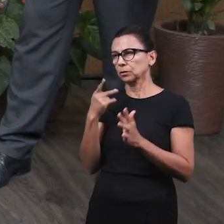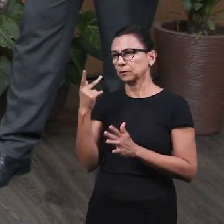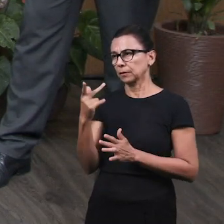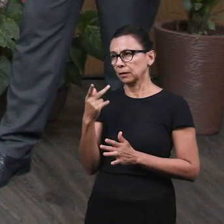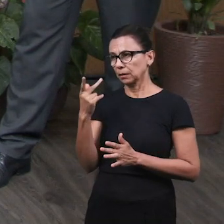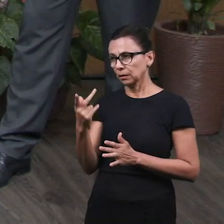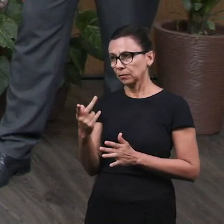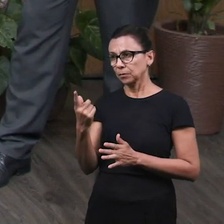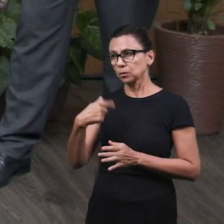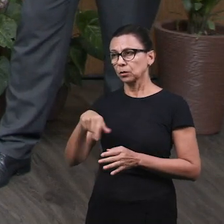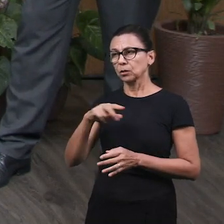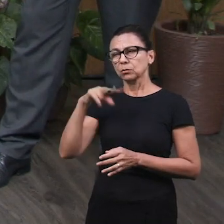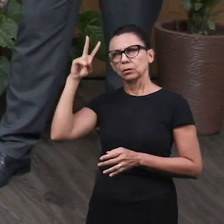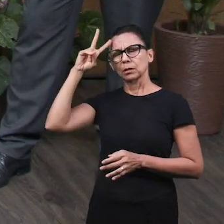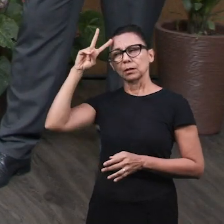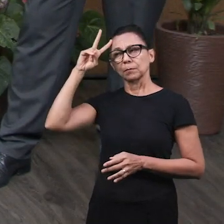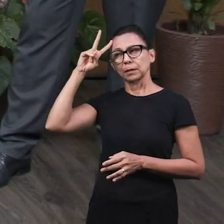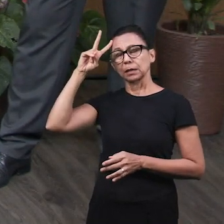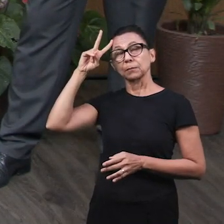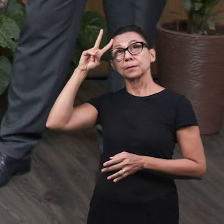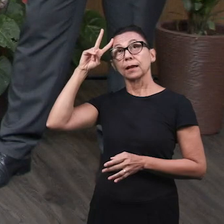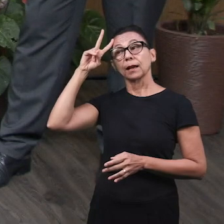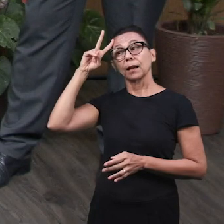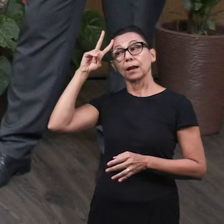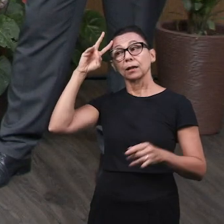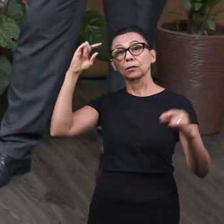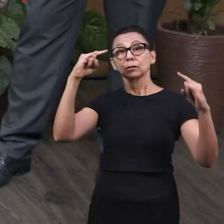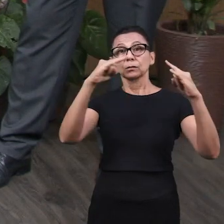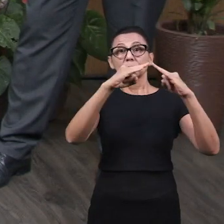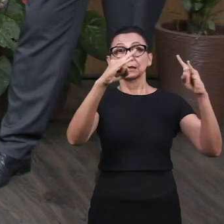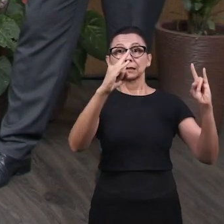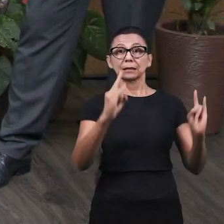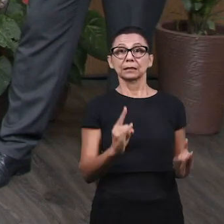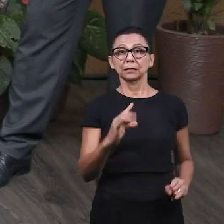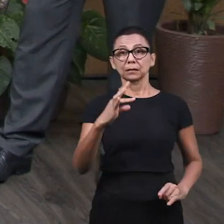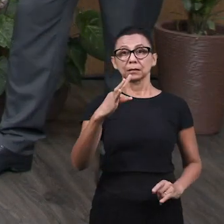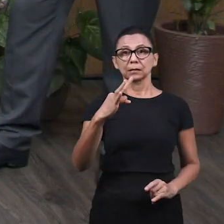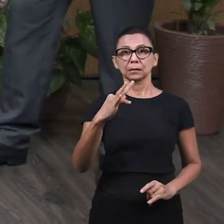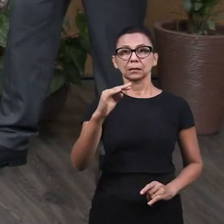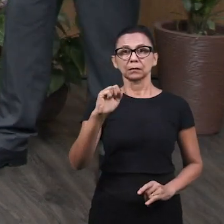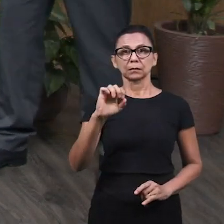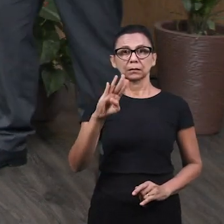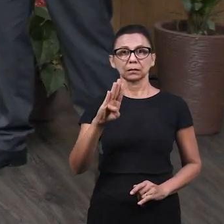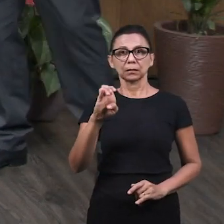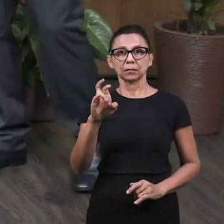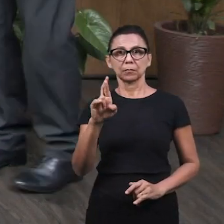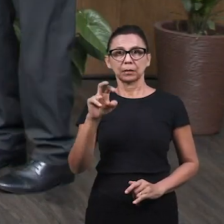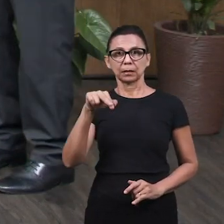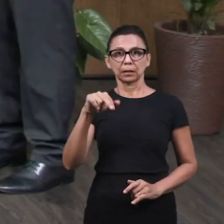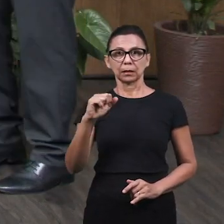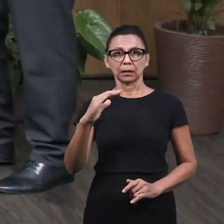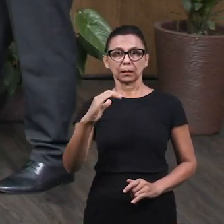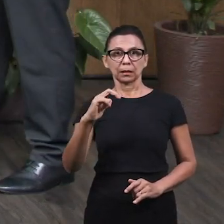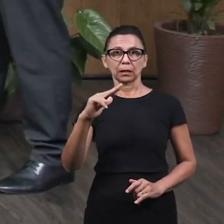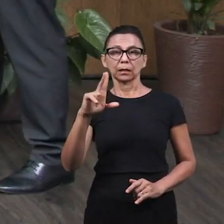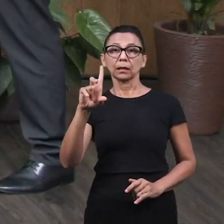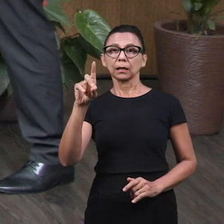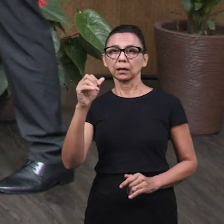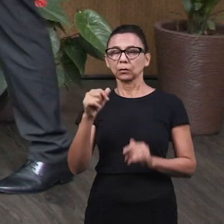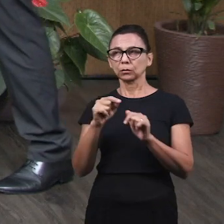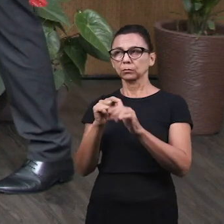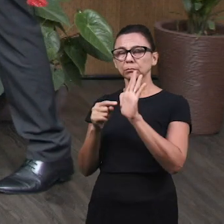aspects prophétiques du tabernacle. Il est vrai. Mais pourquoi le tabernacle, qui est